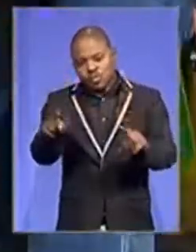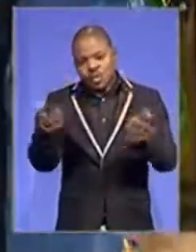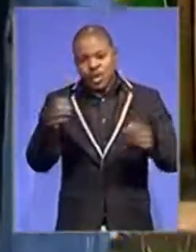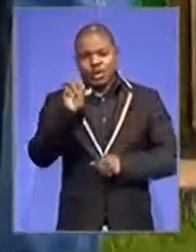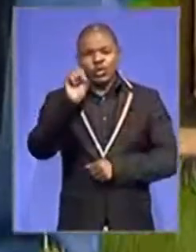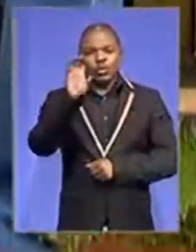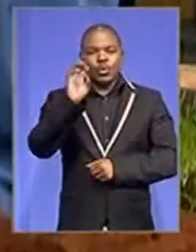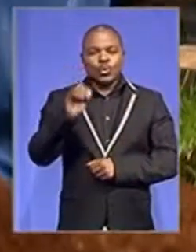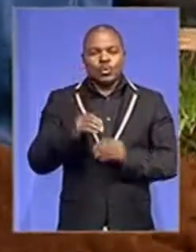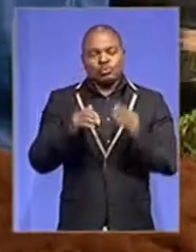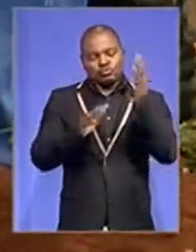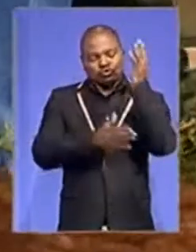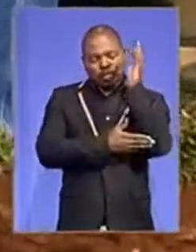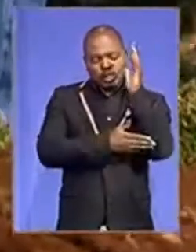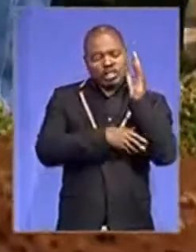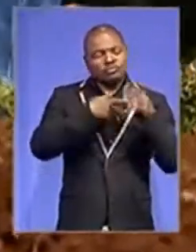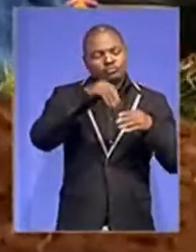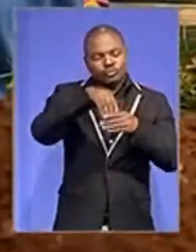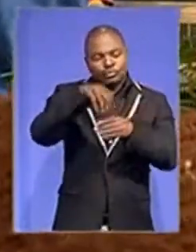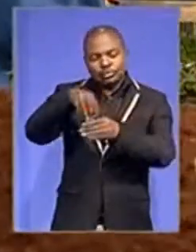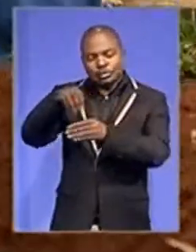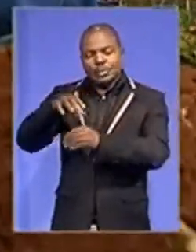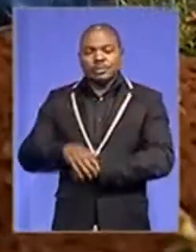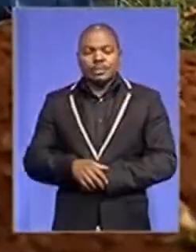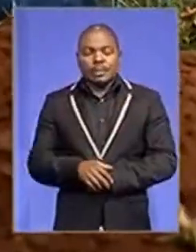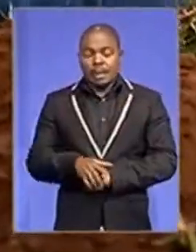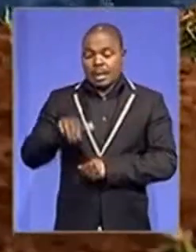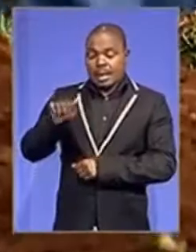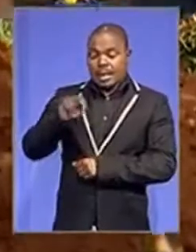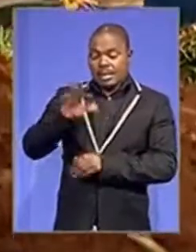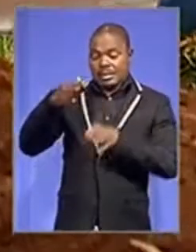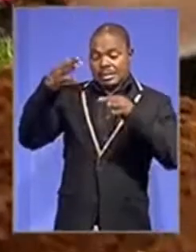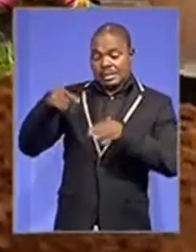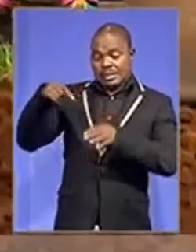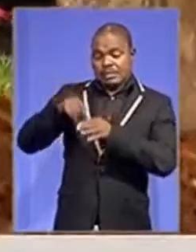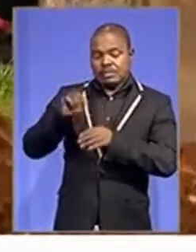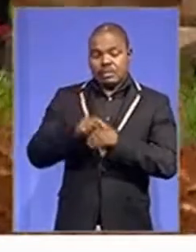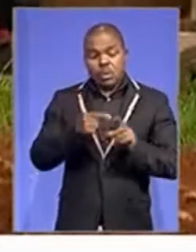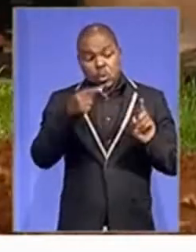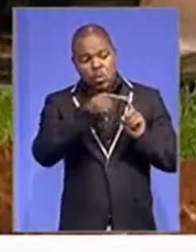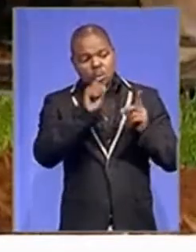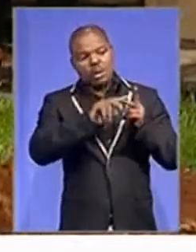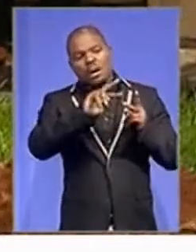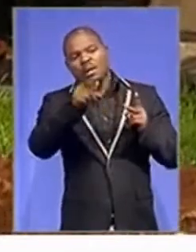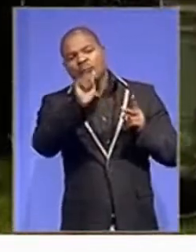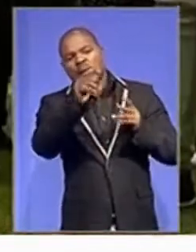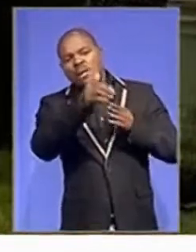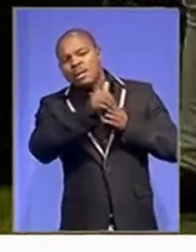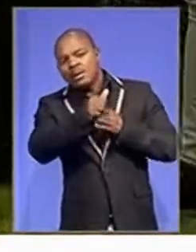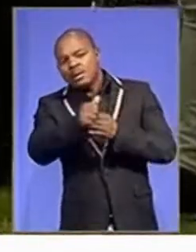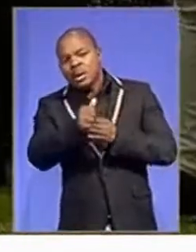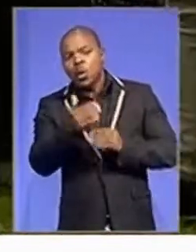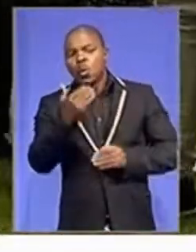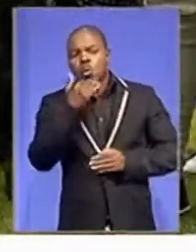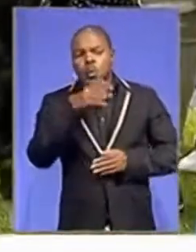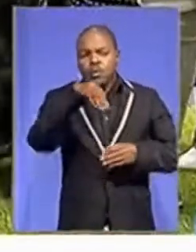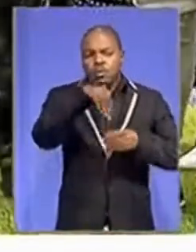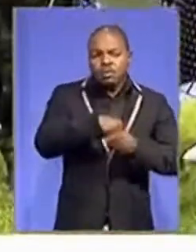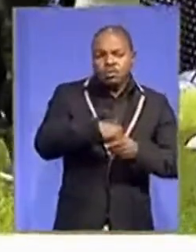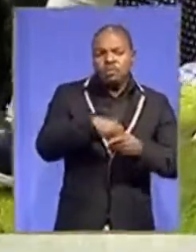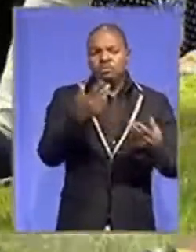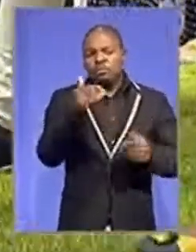difate Soweto. O ya ka tse ding tsa ditharollo tsa ANC magashule le baetapele ba bang bao ho belaelwang ba amahangwa